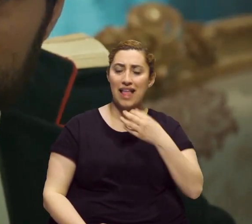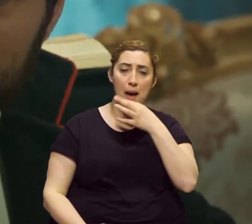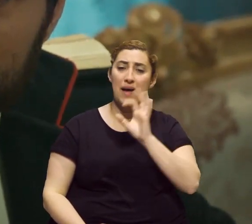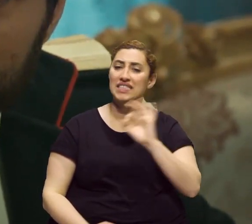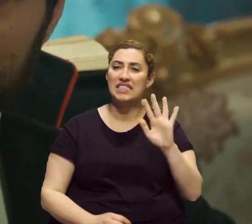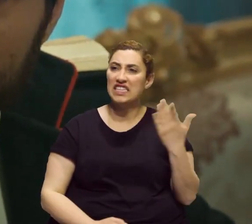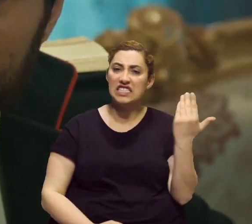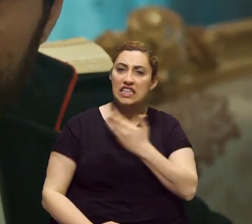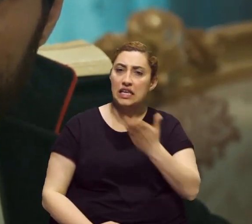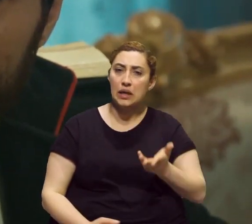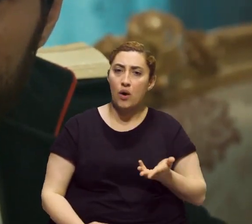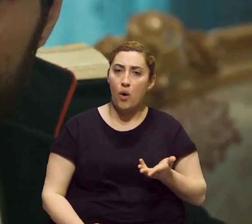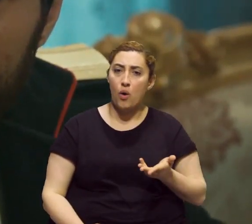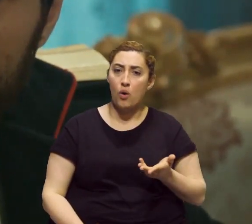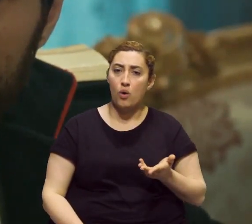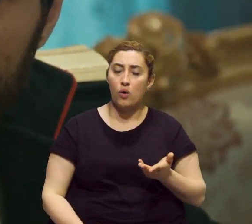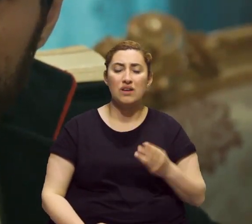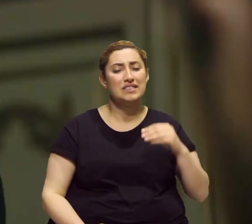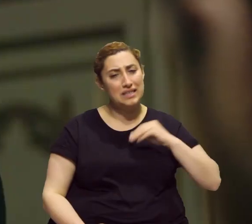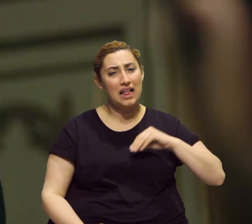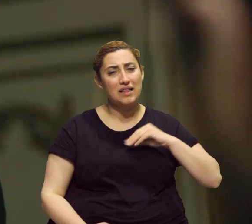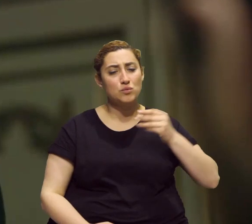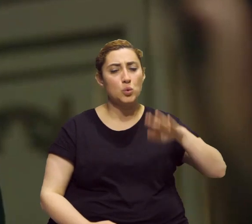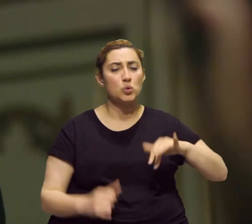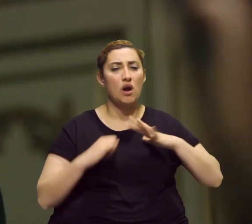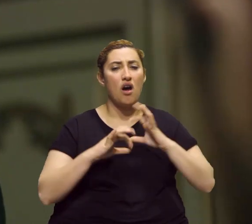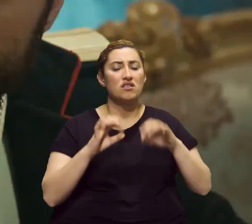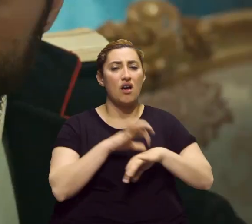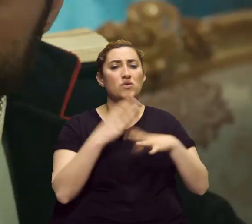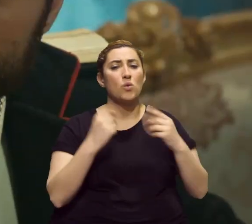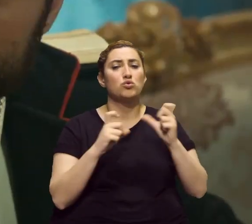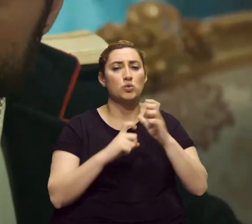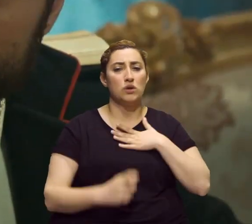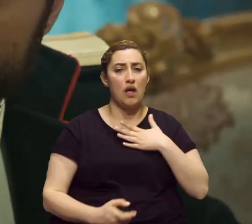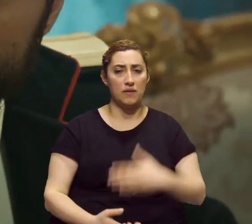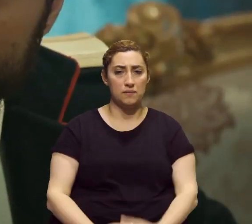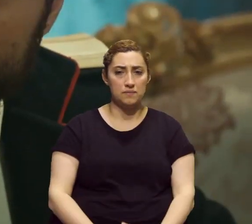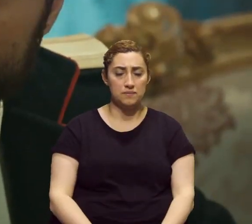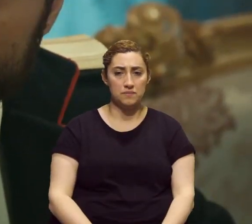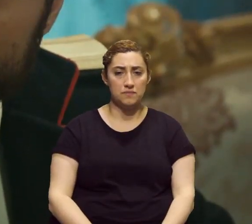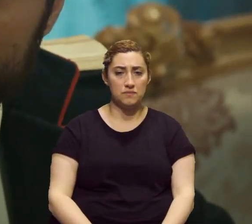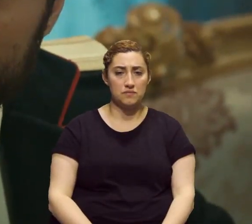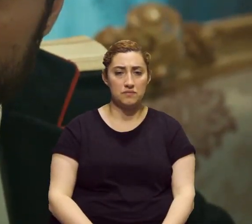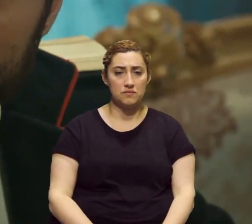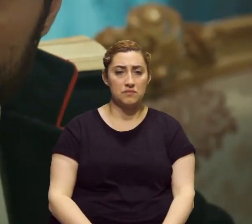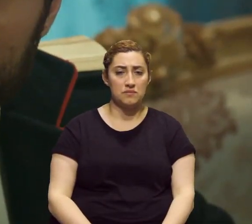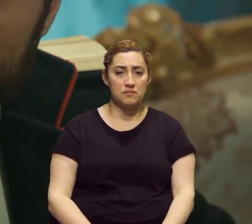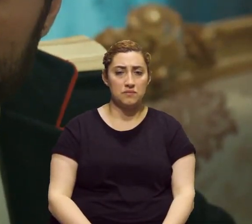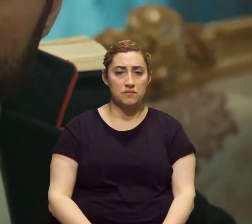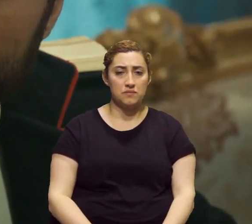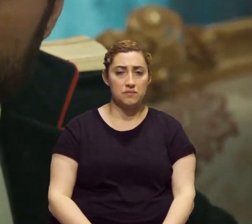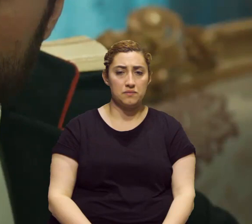Benden habersiz nasıl böyle bir şey yapabilir? Sanırım çocuğu rahatsızlanmış sultanım. Sultanın bakışları biraz